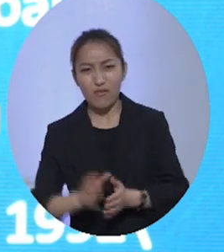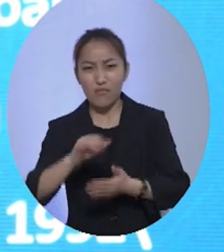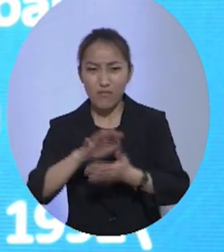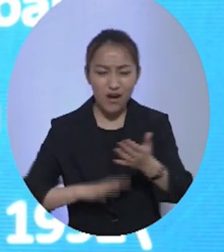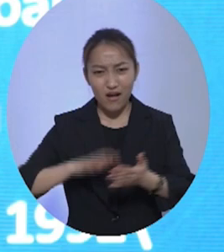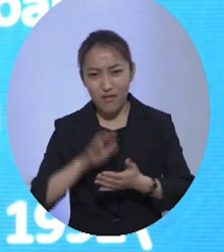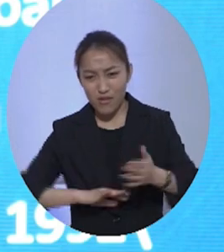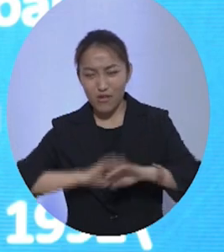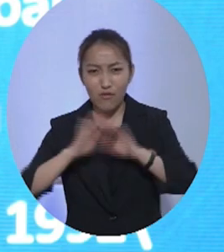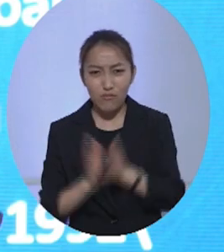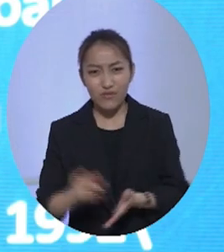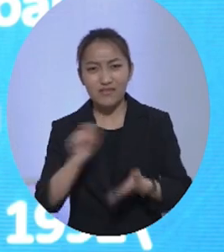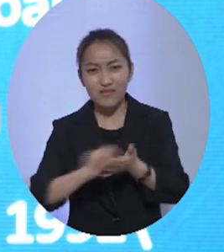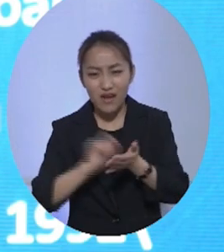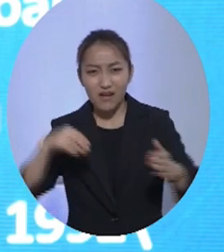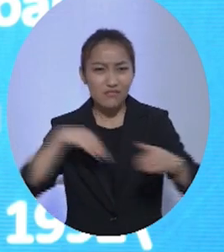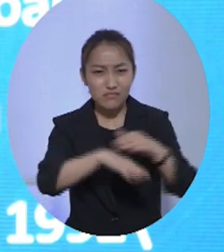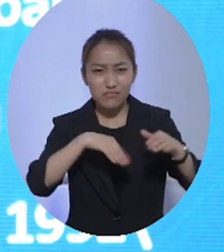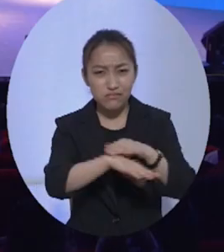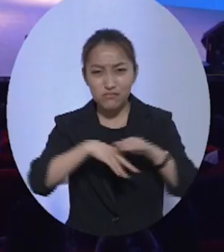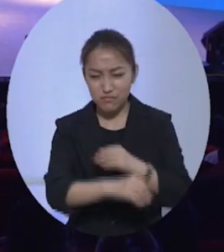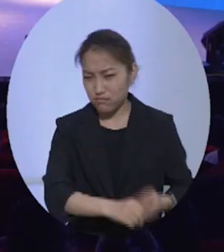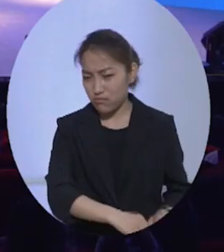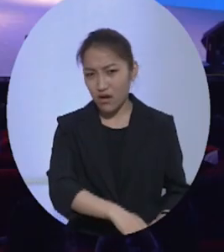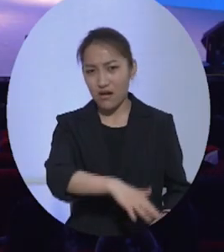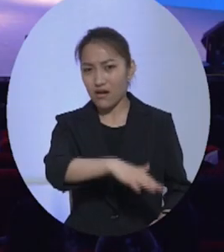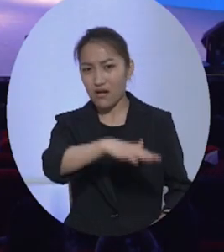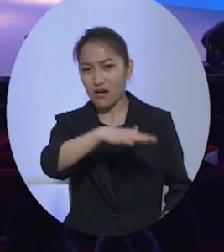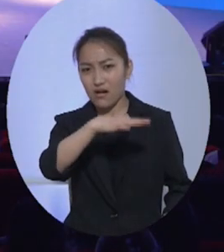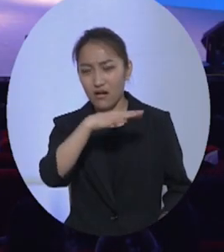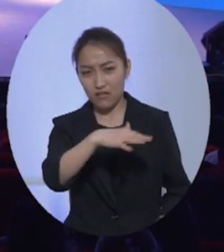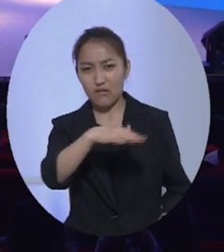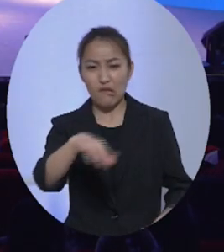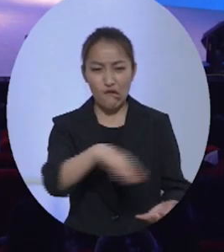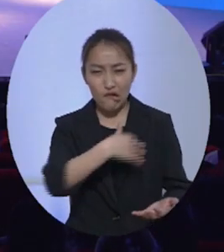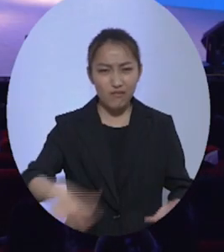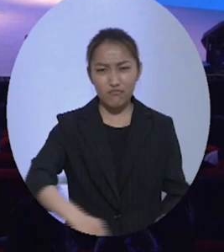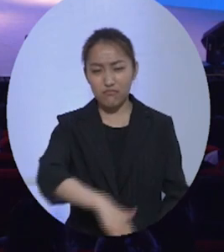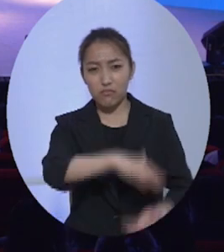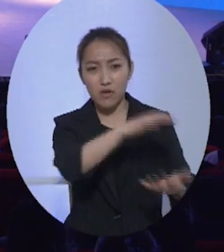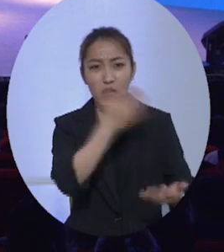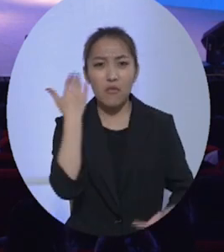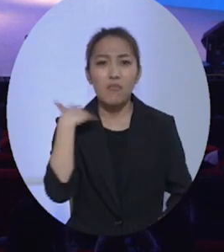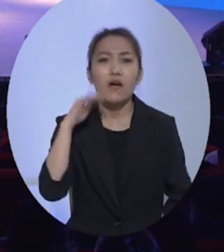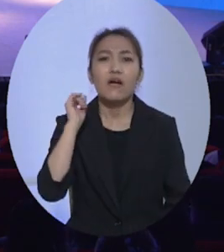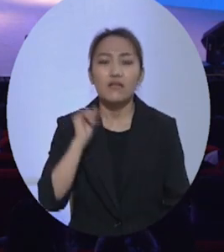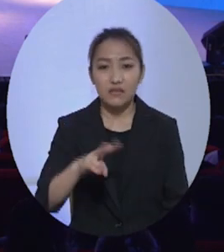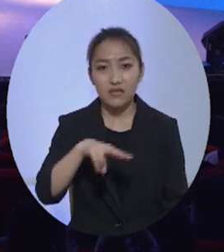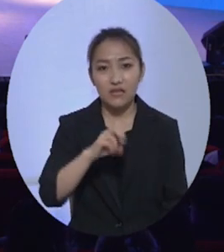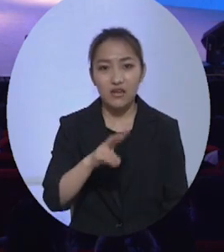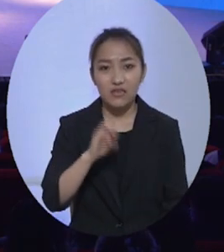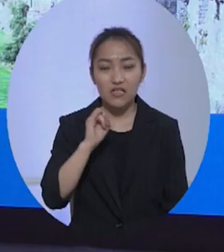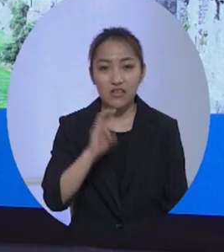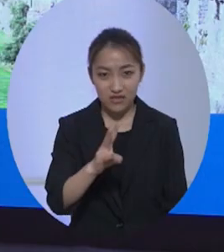бол аалзны шүлсэн дор торогдсон байдаг байсан гэж одоо хин Лев Николаевич Гүмэл юу одоо өөрийнхөө хар